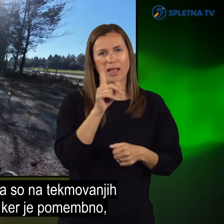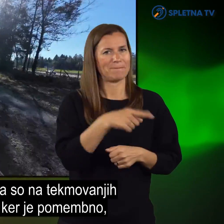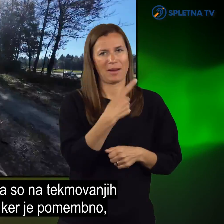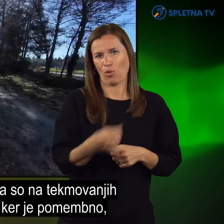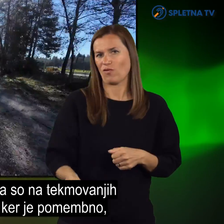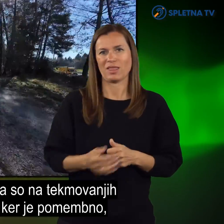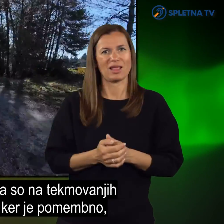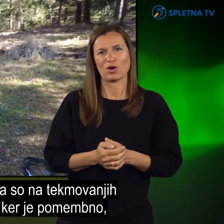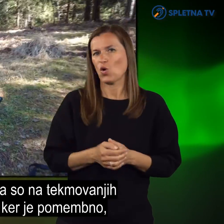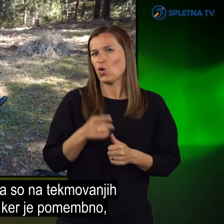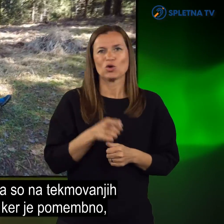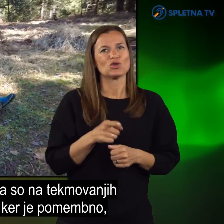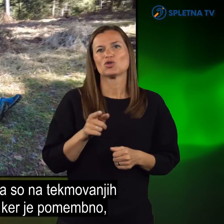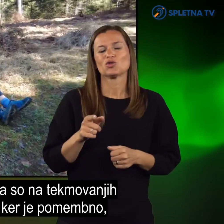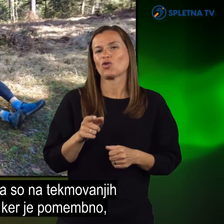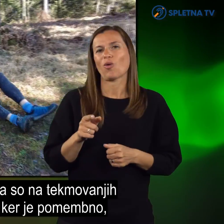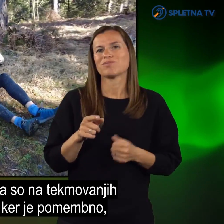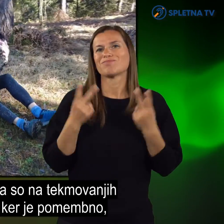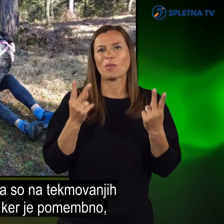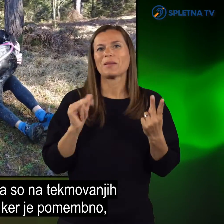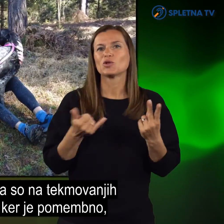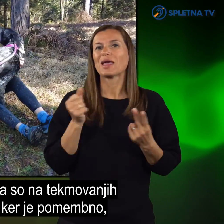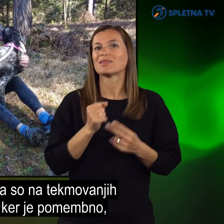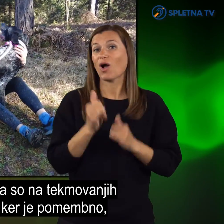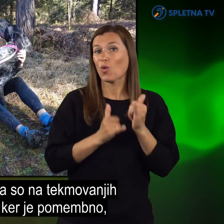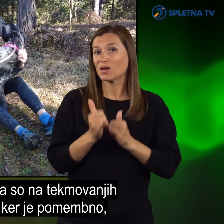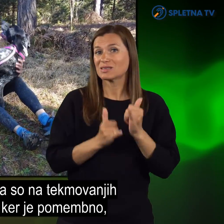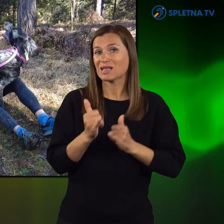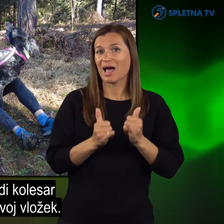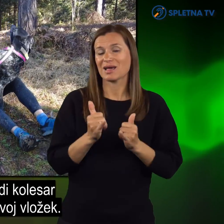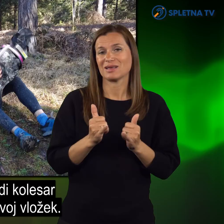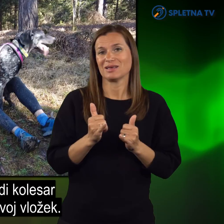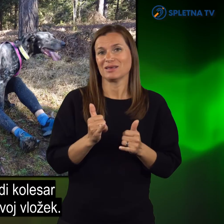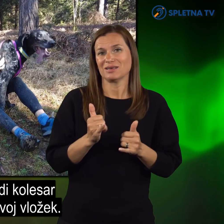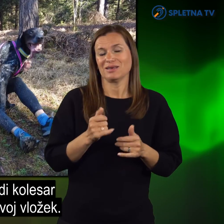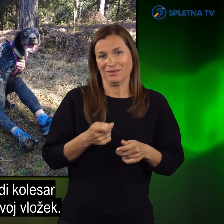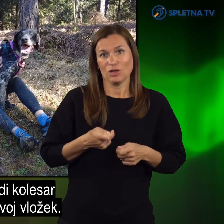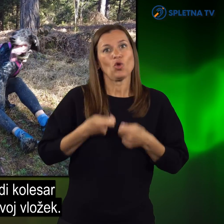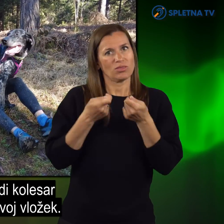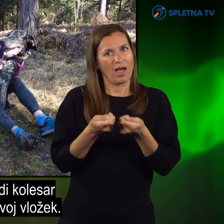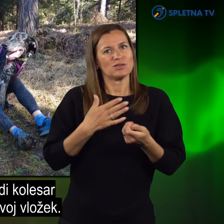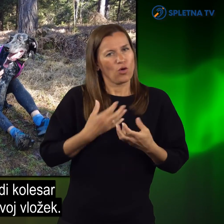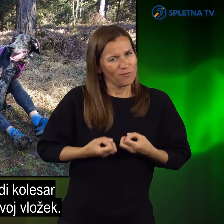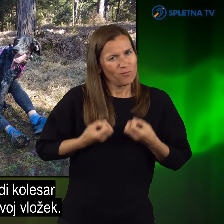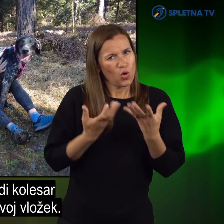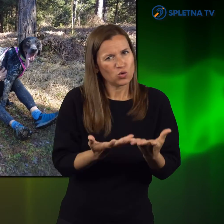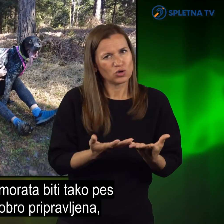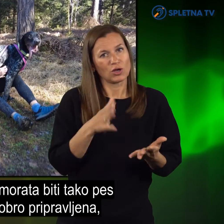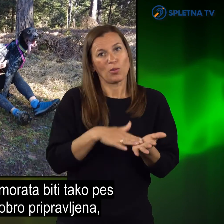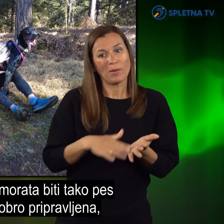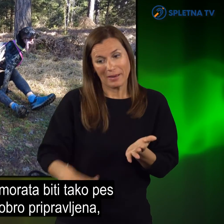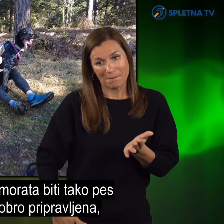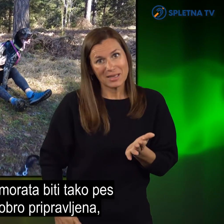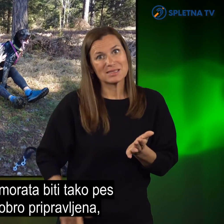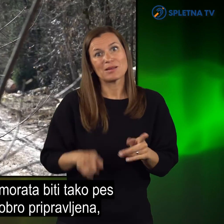seveda prepovedana, ker tukaj gre za to, da v bistvu kolesar tudi doda nek svoj vložek, se pravi, tako morata